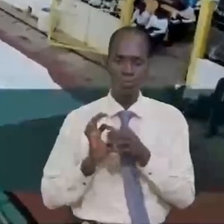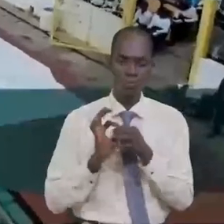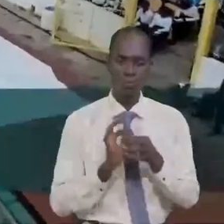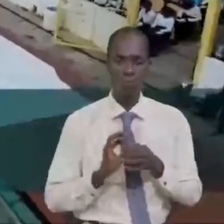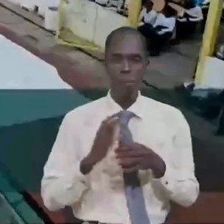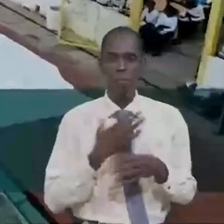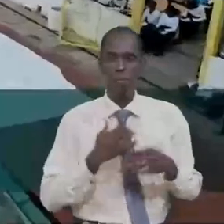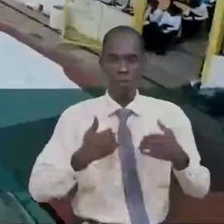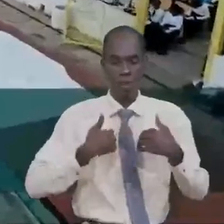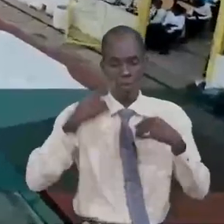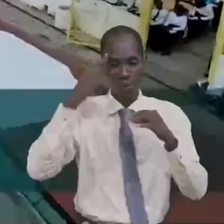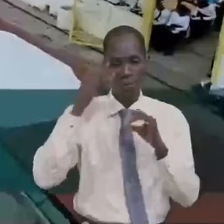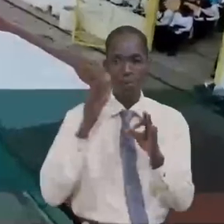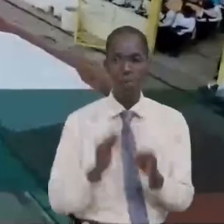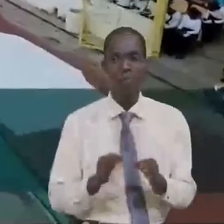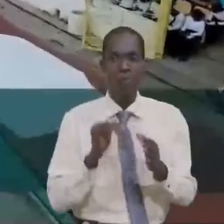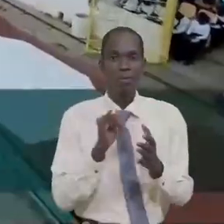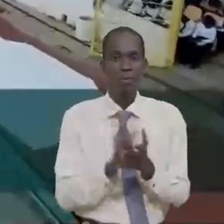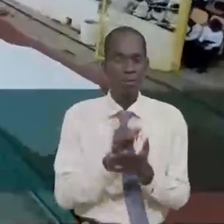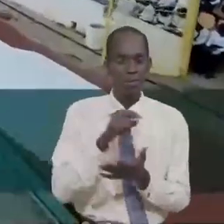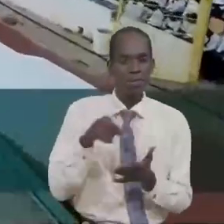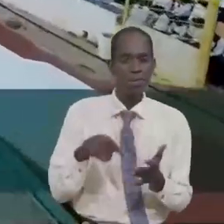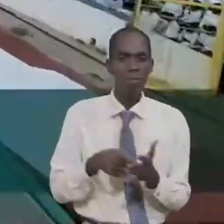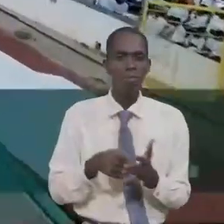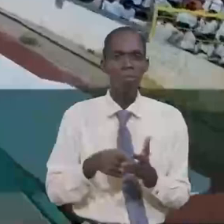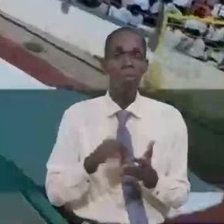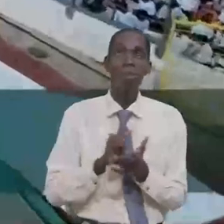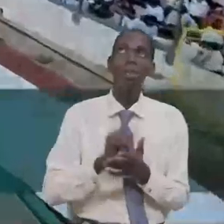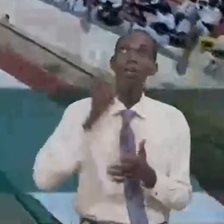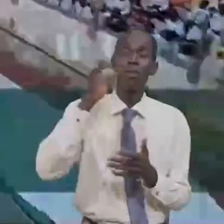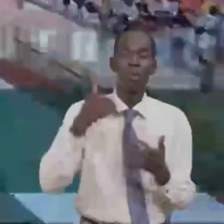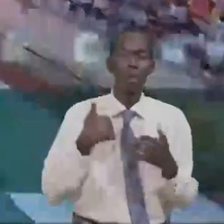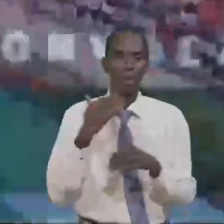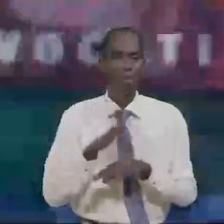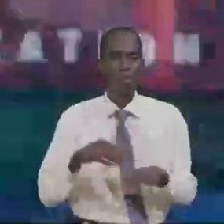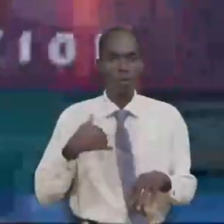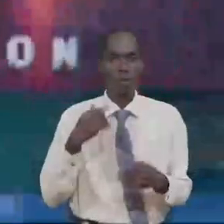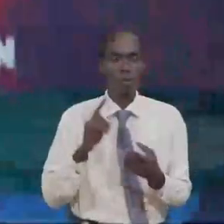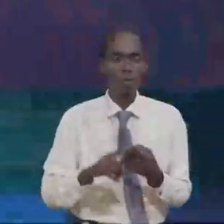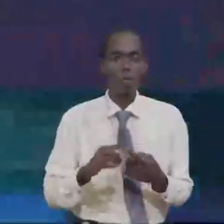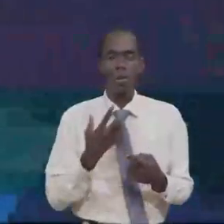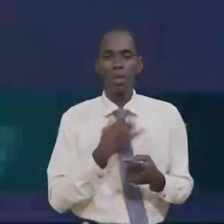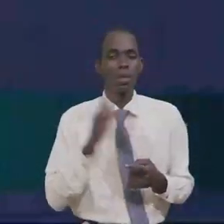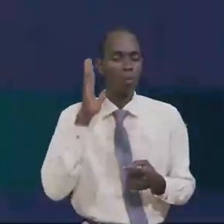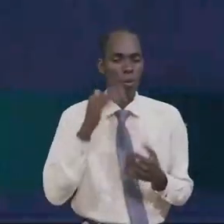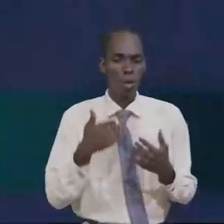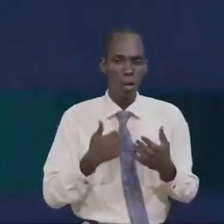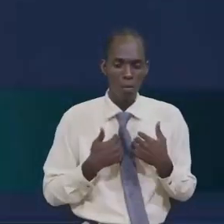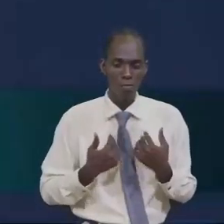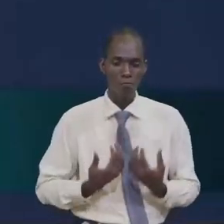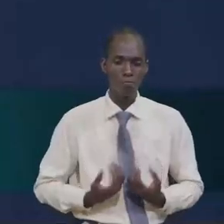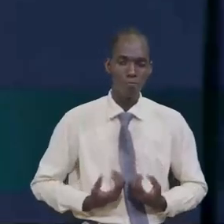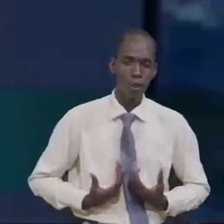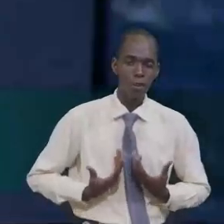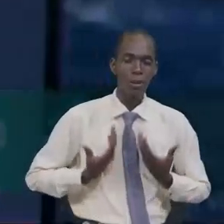détermination que Dieu m'a appelé que j'aurai la passion j'aurai les ailes j'aurai